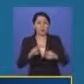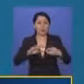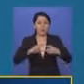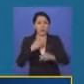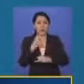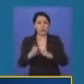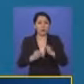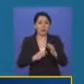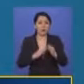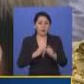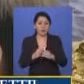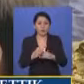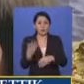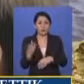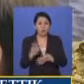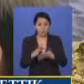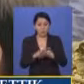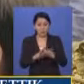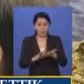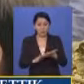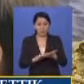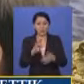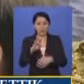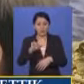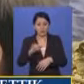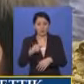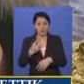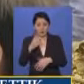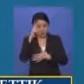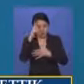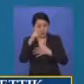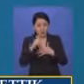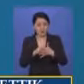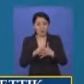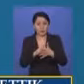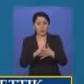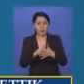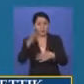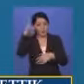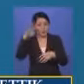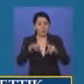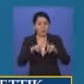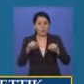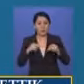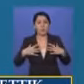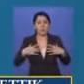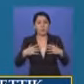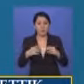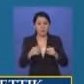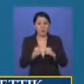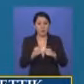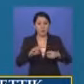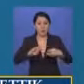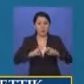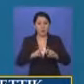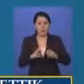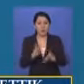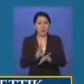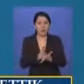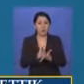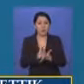диалог лайықты жалғасын тапты. Ұлттық қоғамдық сенім кеңесінде білім беру және денсаулық сақтау мәселелері, сондай-ақ